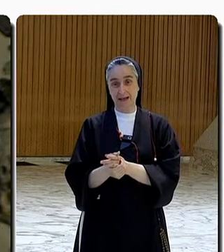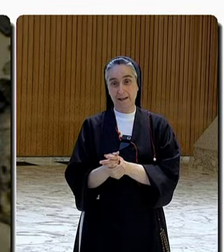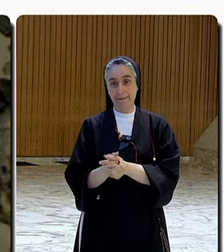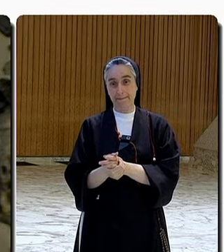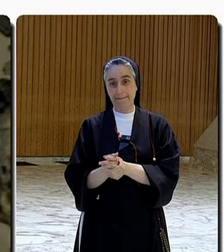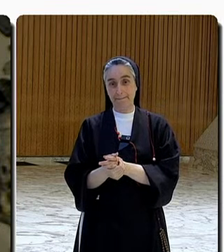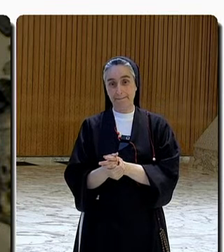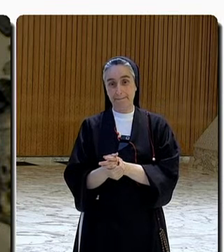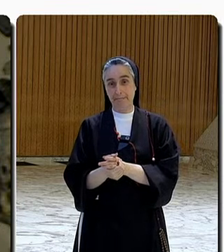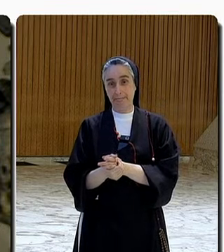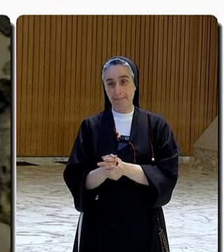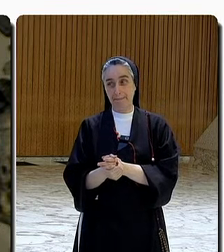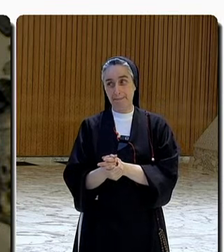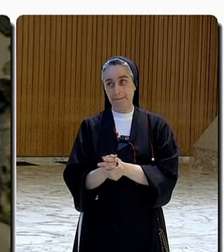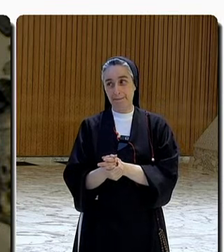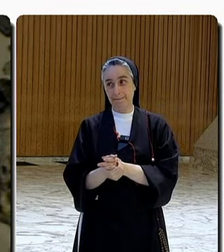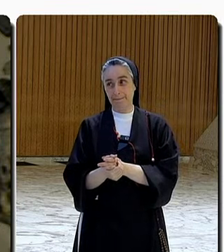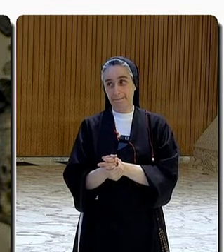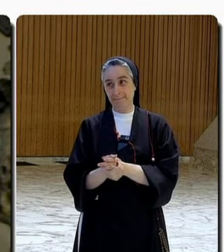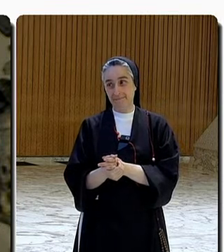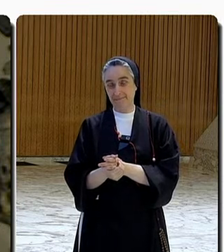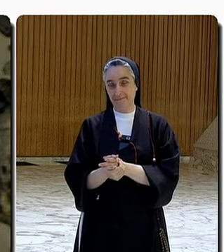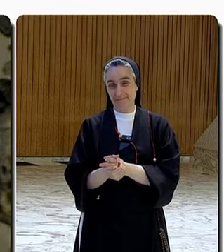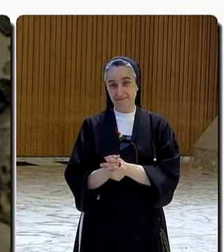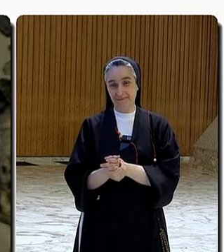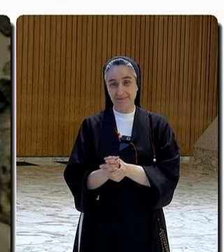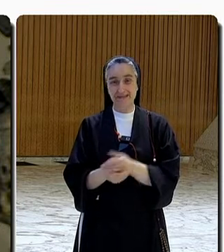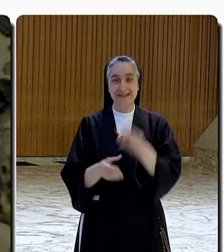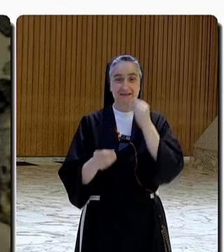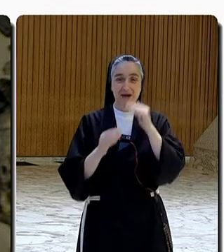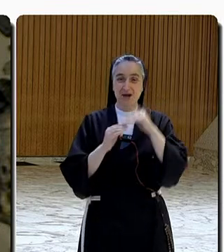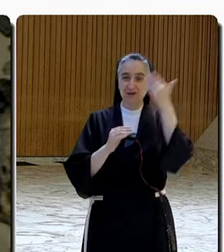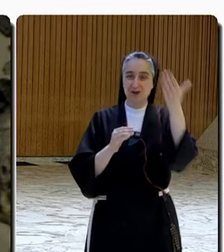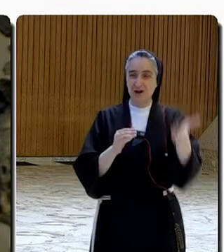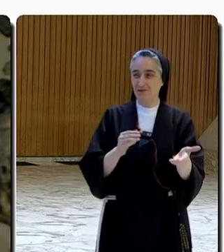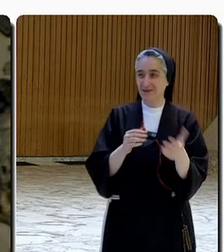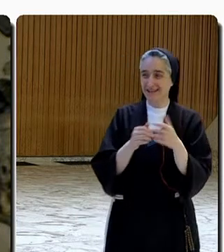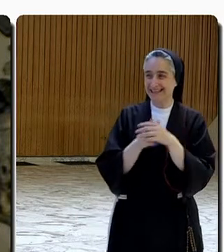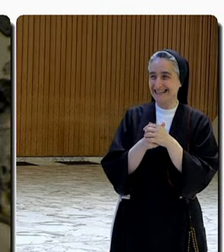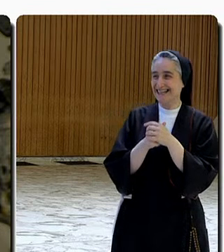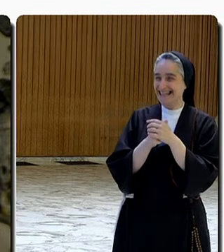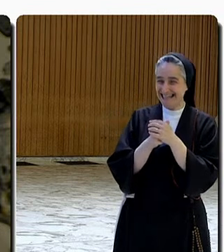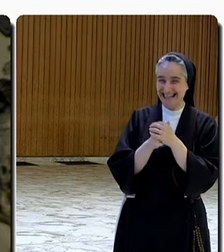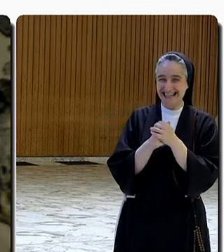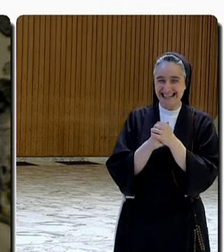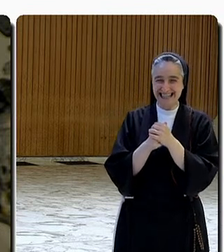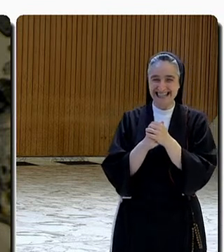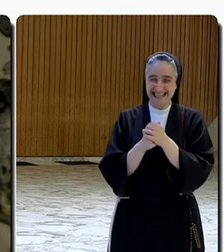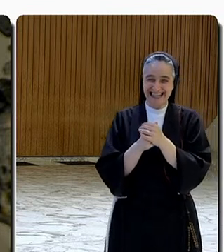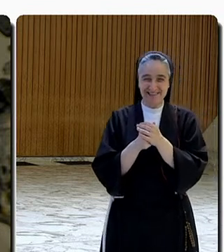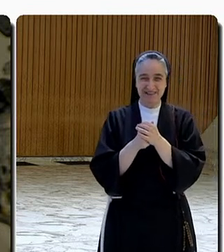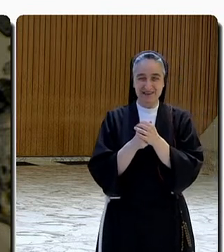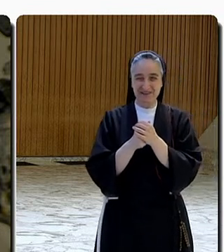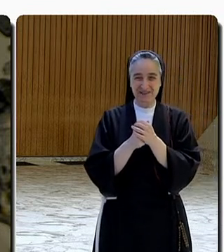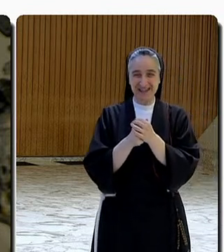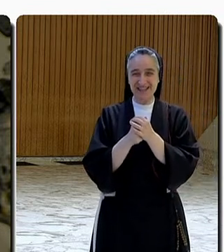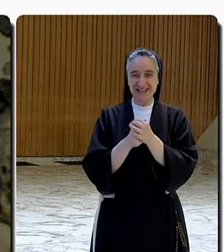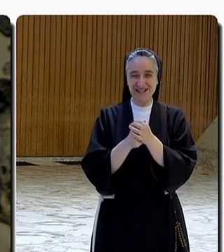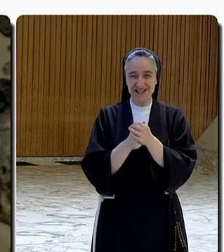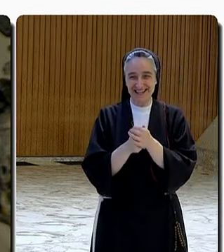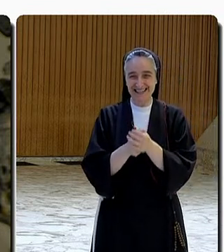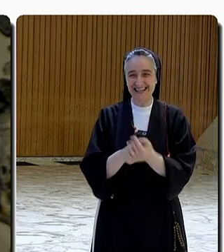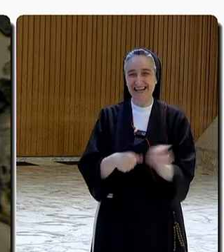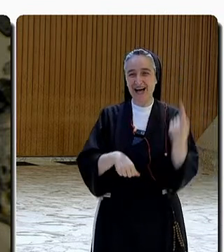dai cancelli gentilmente e mangiare fuori. Vi prego di rientrare in